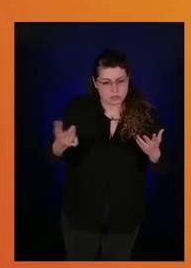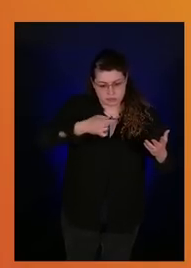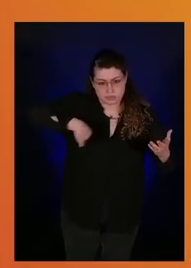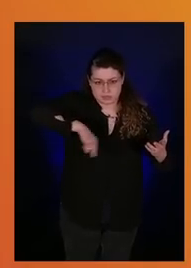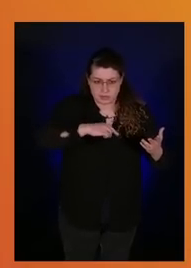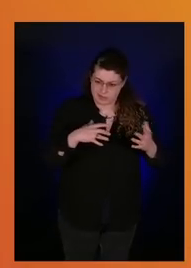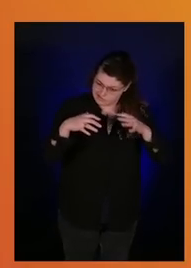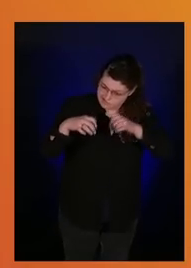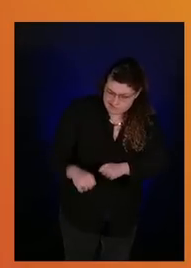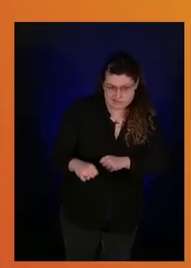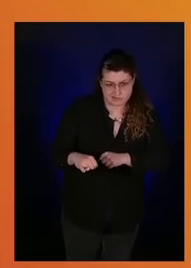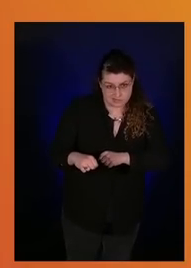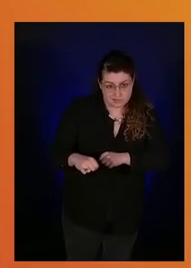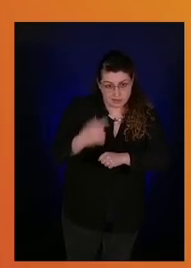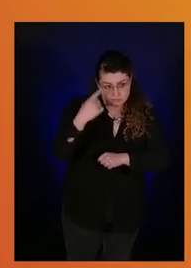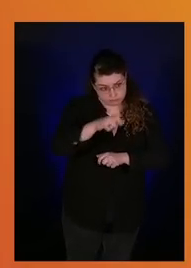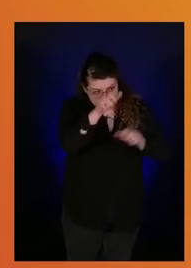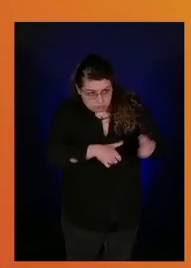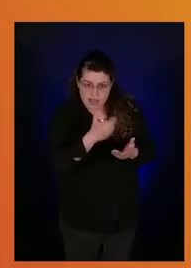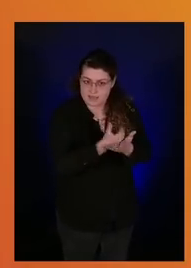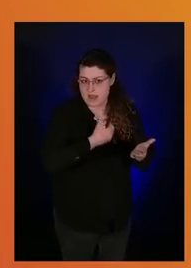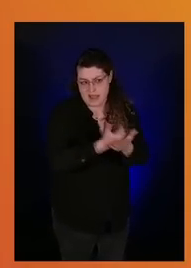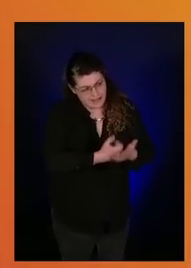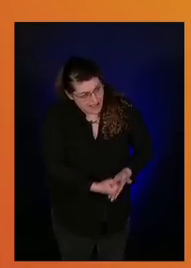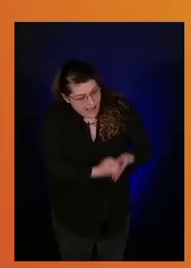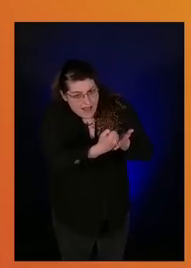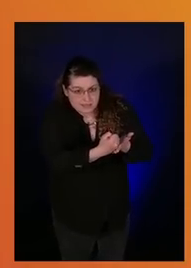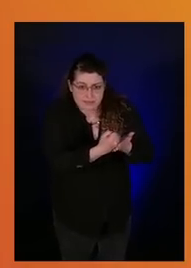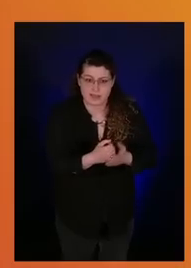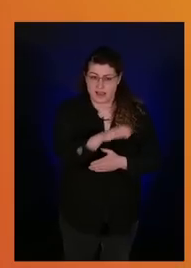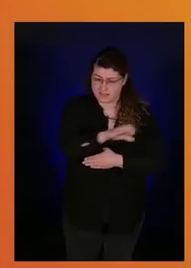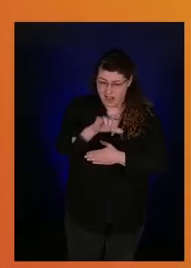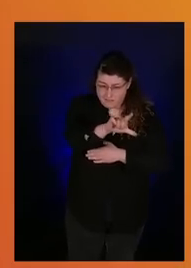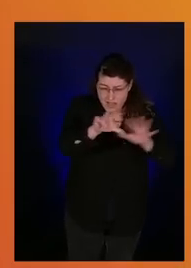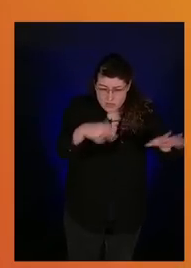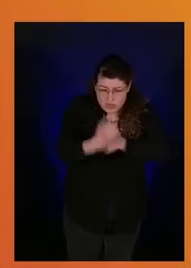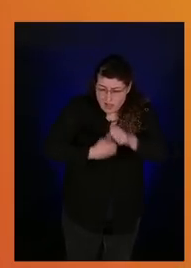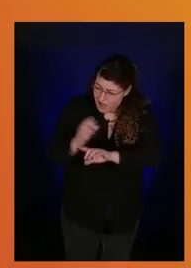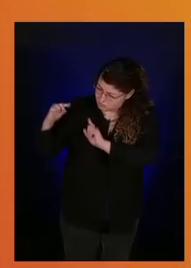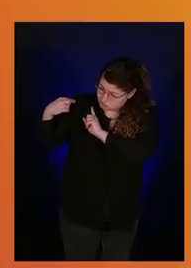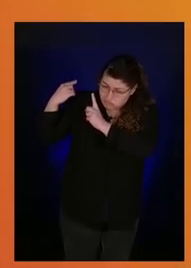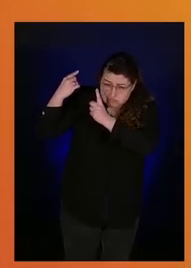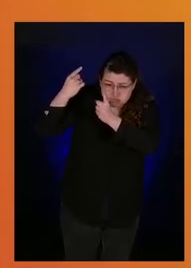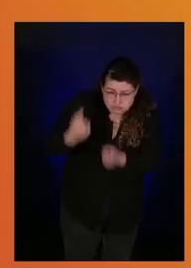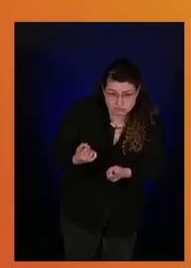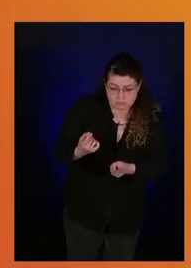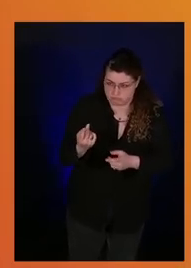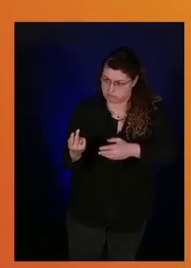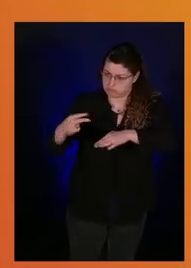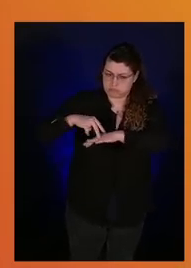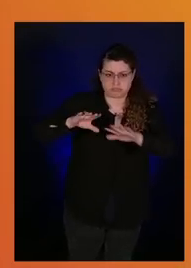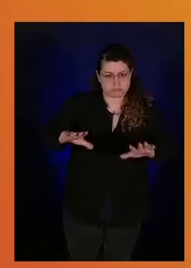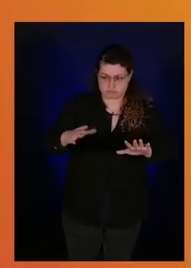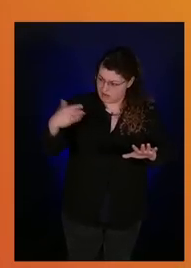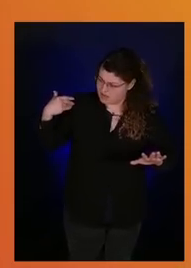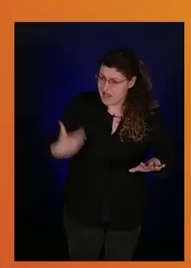trouvée sans relâche aux côtés des salariés et qu'à la hauteur de ses 128 ans d'histoire, se soit levée pour dire avec d'autres « plus